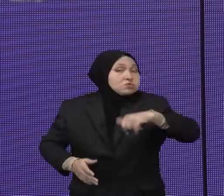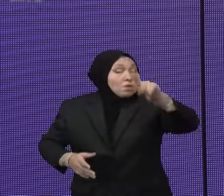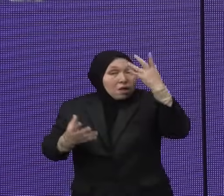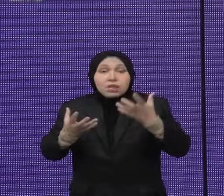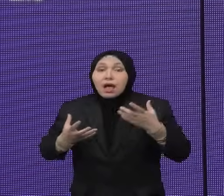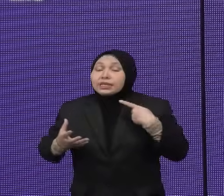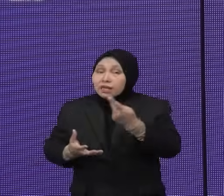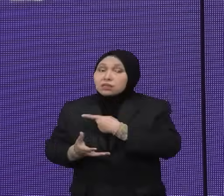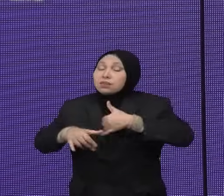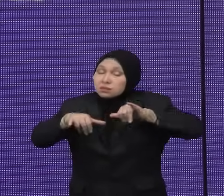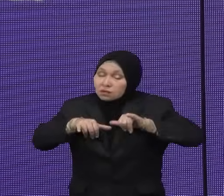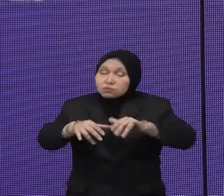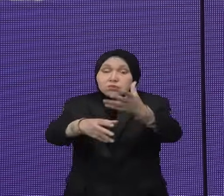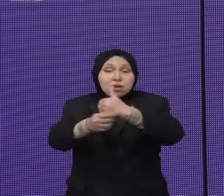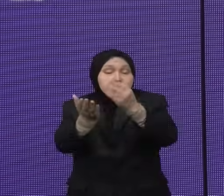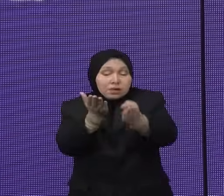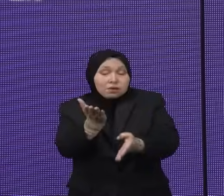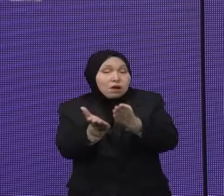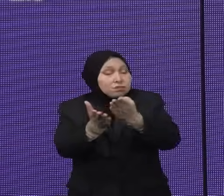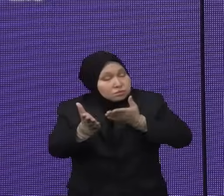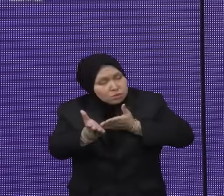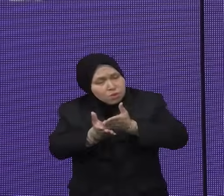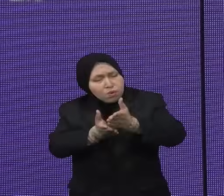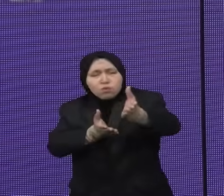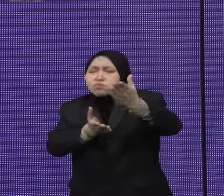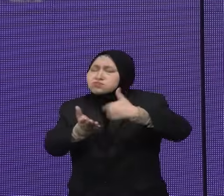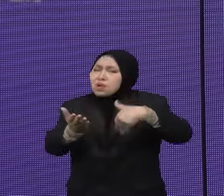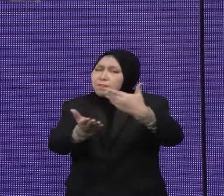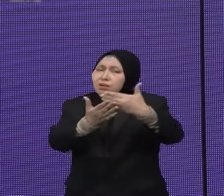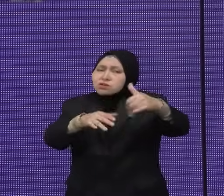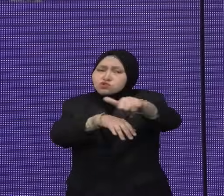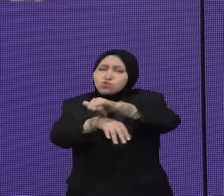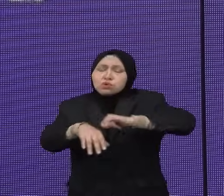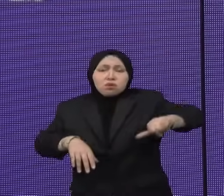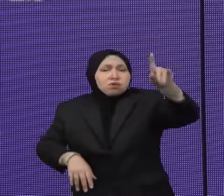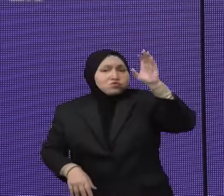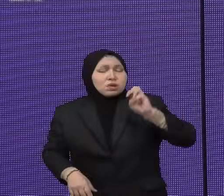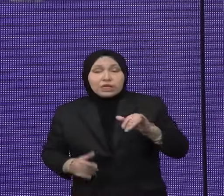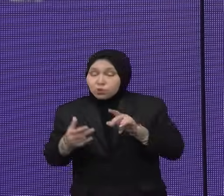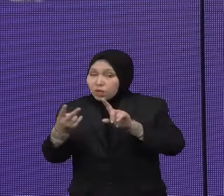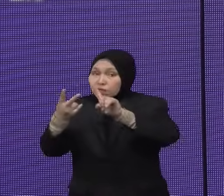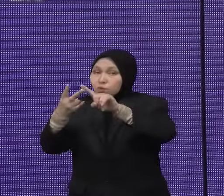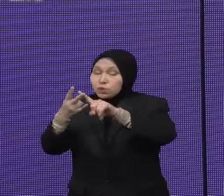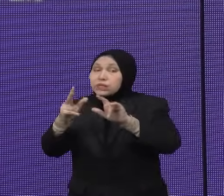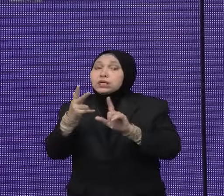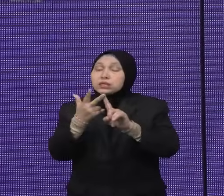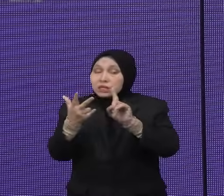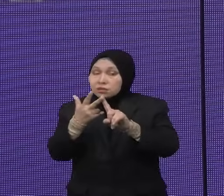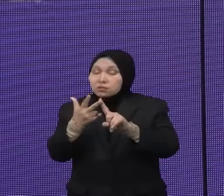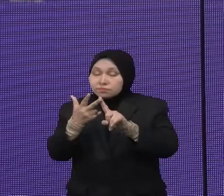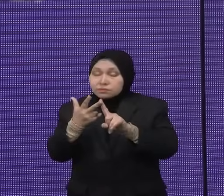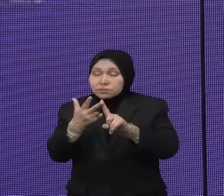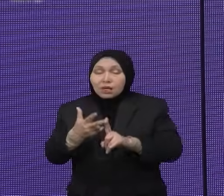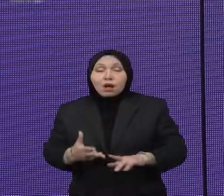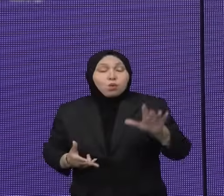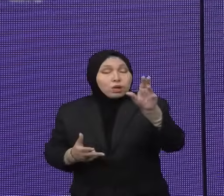kita ini terus mendapat hidayah, terus sampai ke syurga Allah Subhanahu Wa Taala. Itu yang kedua. Yang ketiga, wa